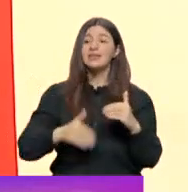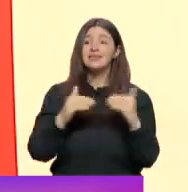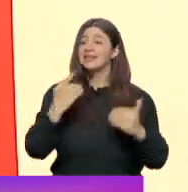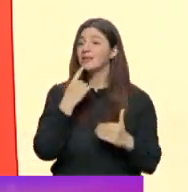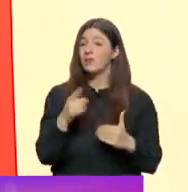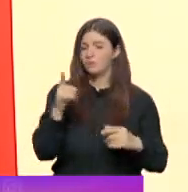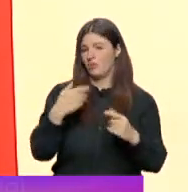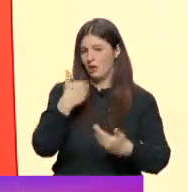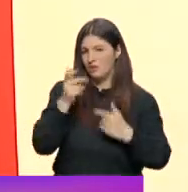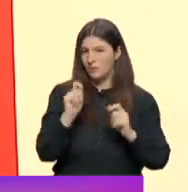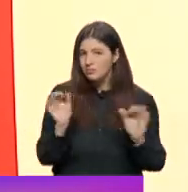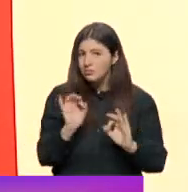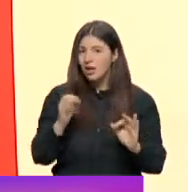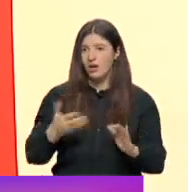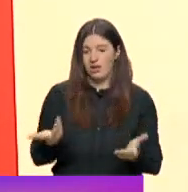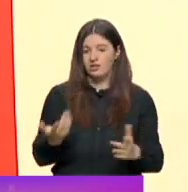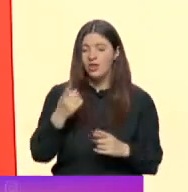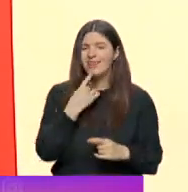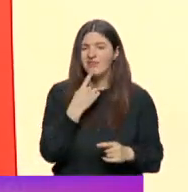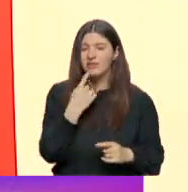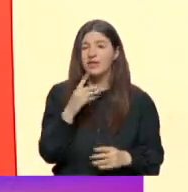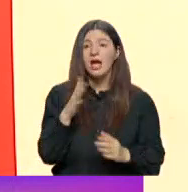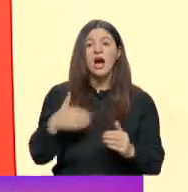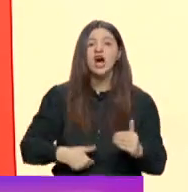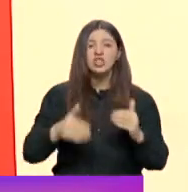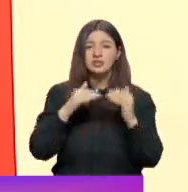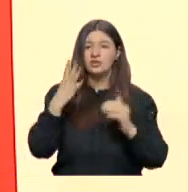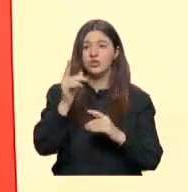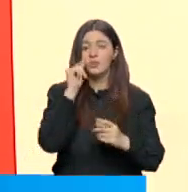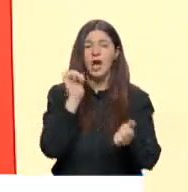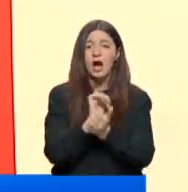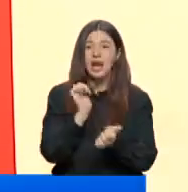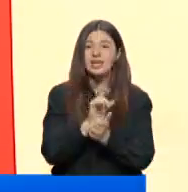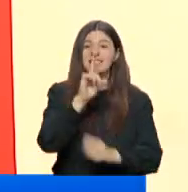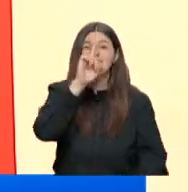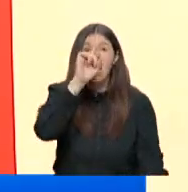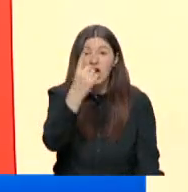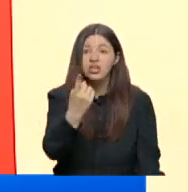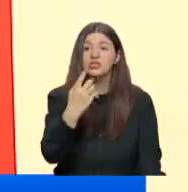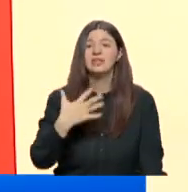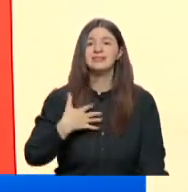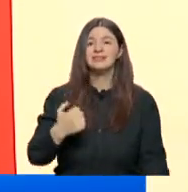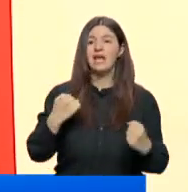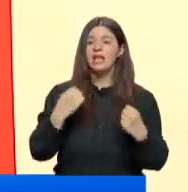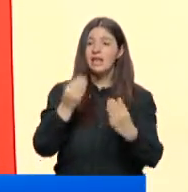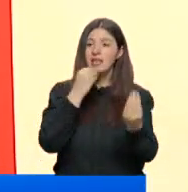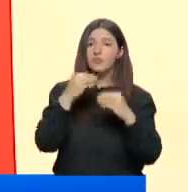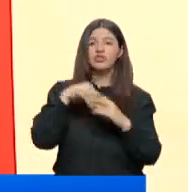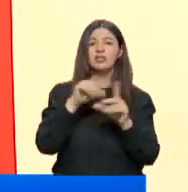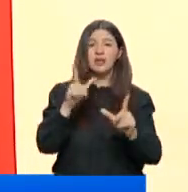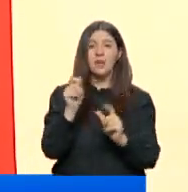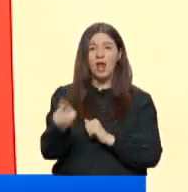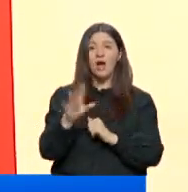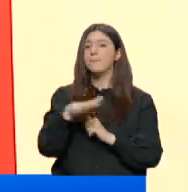bunu da paylaşalım değil mi? Hani öyle laf diye. Açlık sınırı 4 kişilik bir ailenin sadece sağlıklı beslenebilmesi için gereken